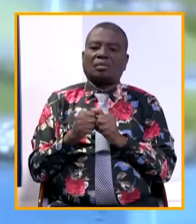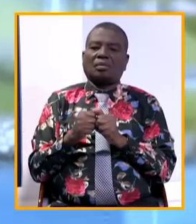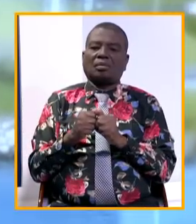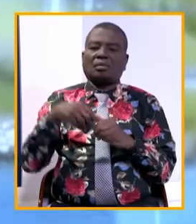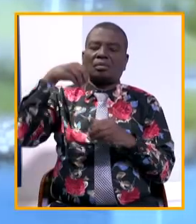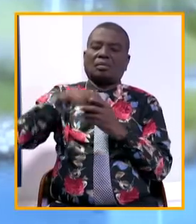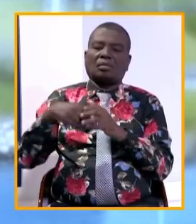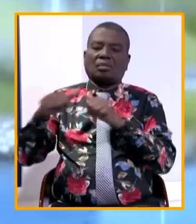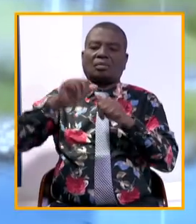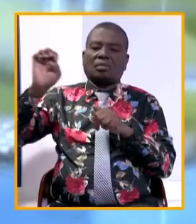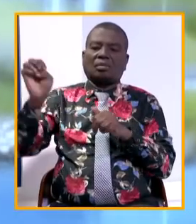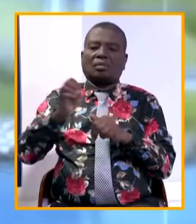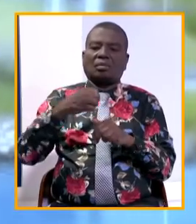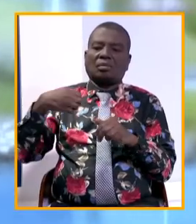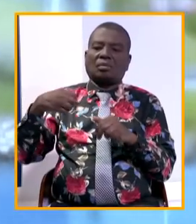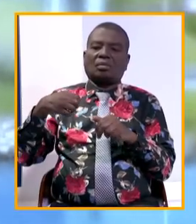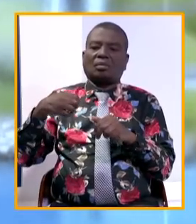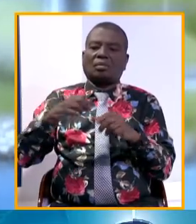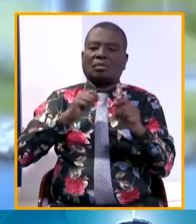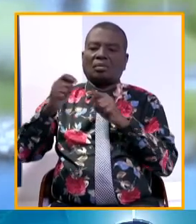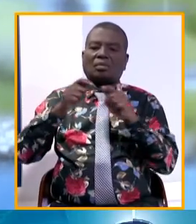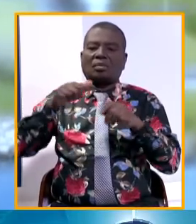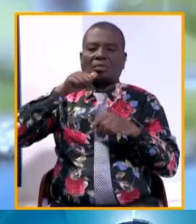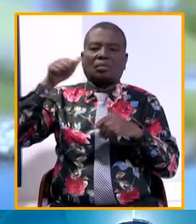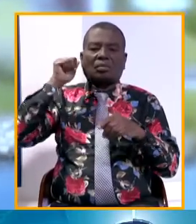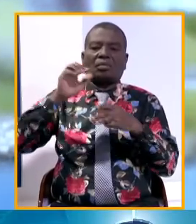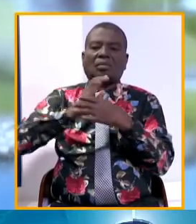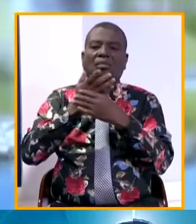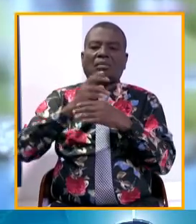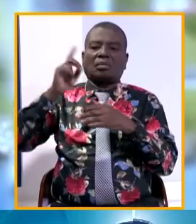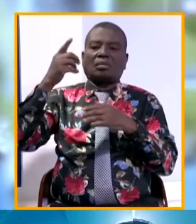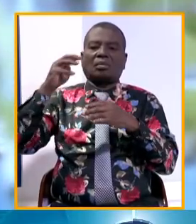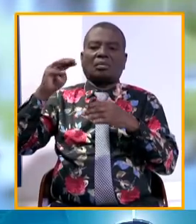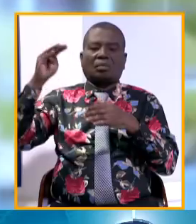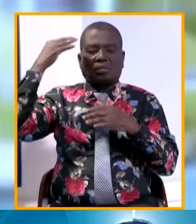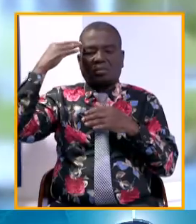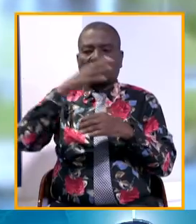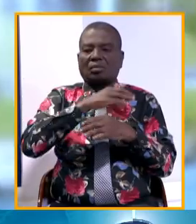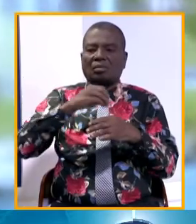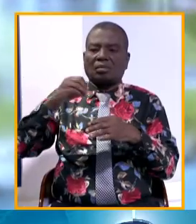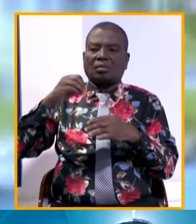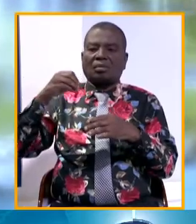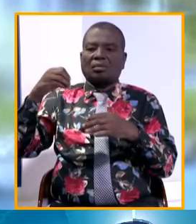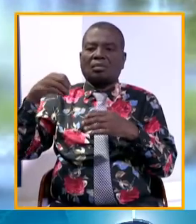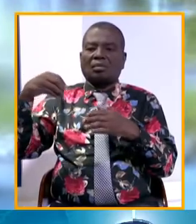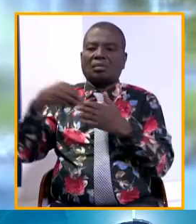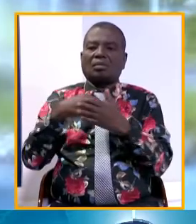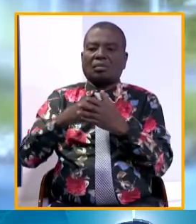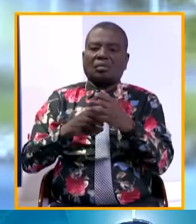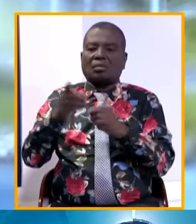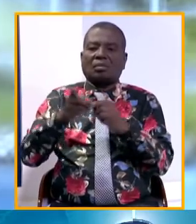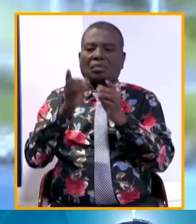Dans l'actualité nationale également, les échanges hier entre le Premier ministre Patrick Hachi et la nouvelle directrice